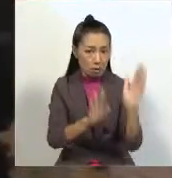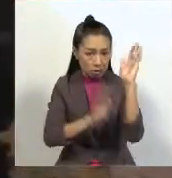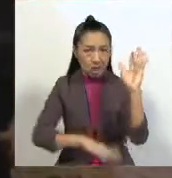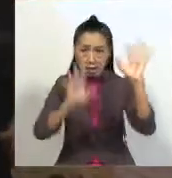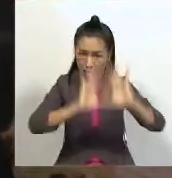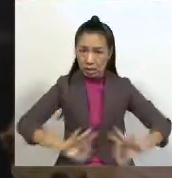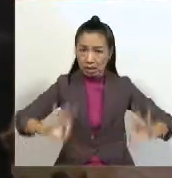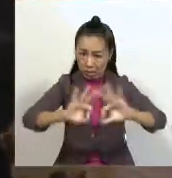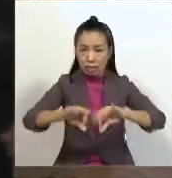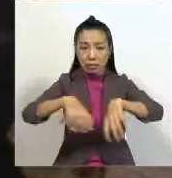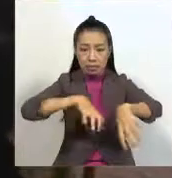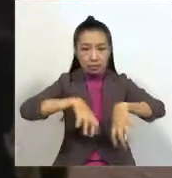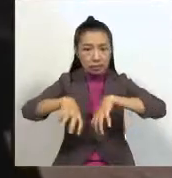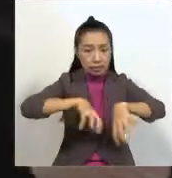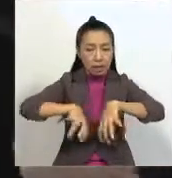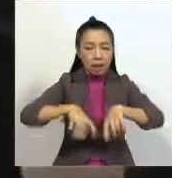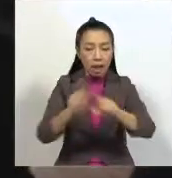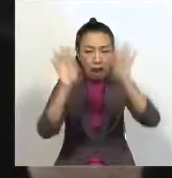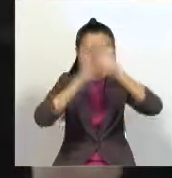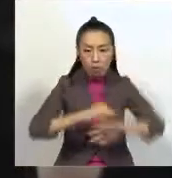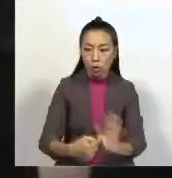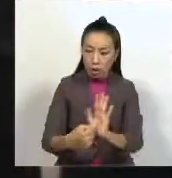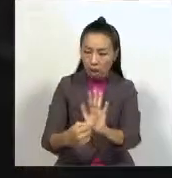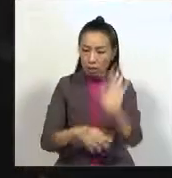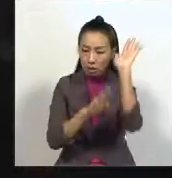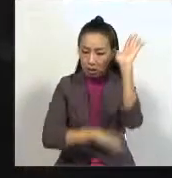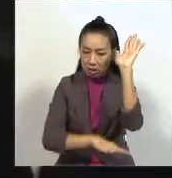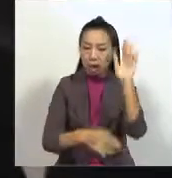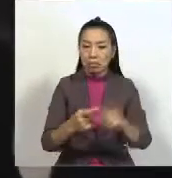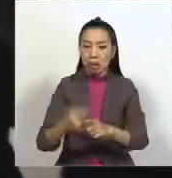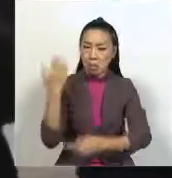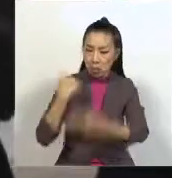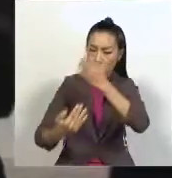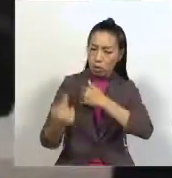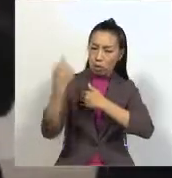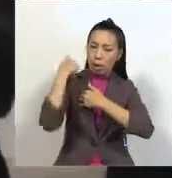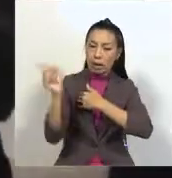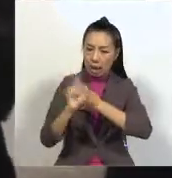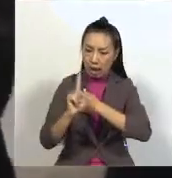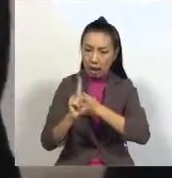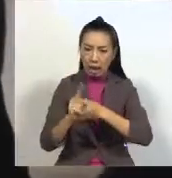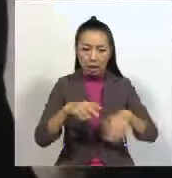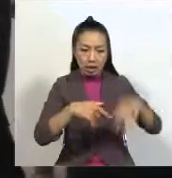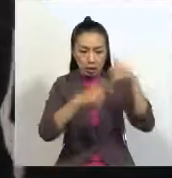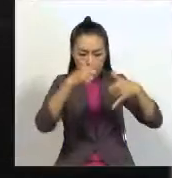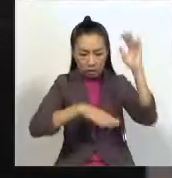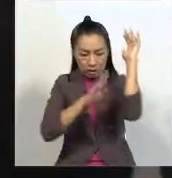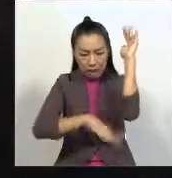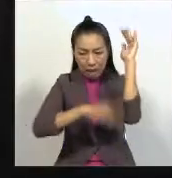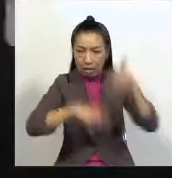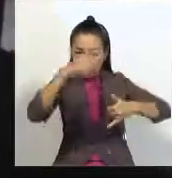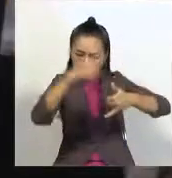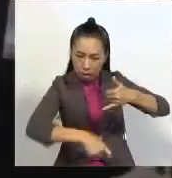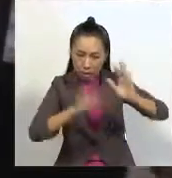ำคัญที่มันแสดงให้เห็นถึงรากเหง้าของเรารวมทั้งความเป็นตัวเราความเป็นอัตลักษณ์ของชาวใต้ที่จะทำให้เขาเกิด